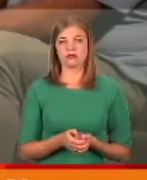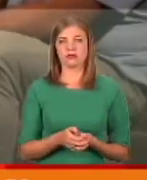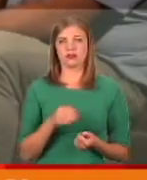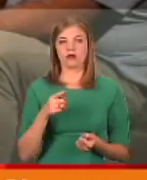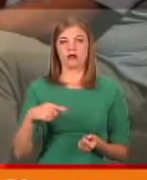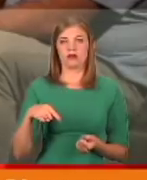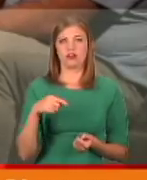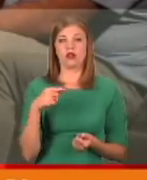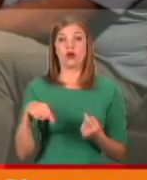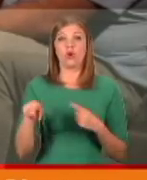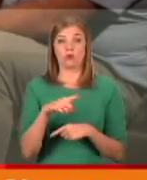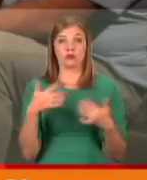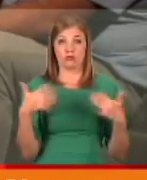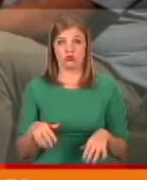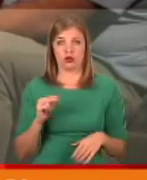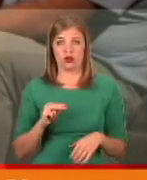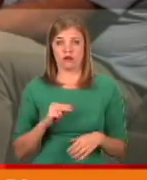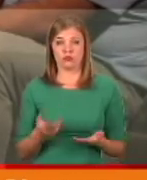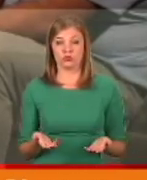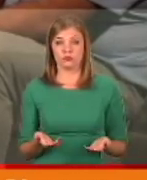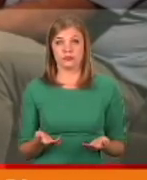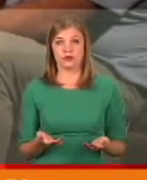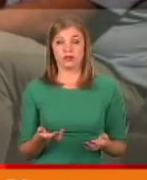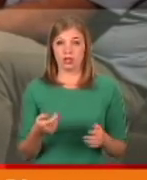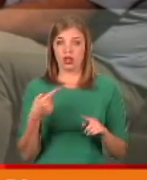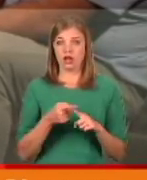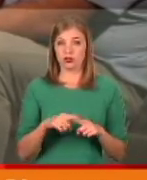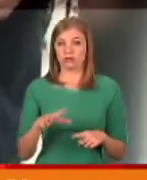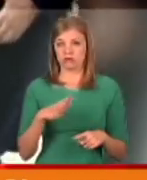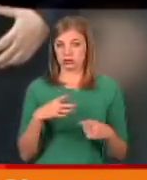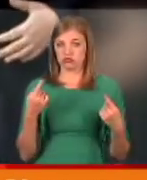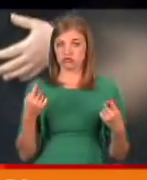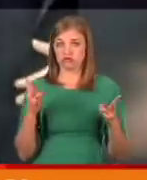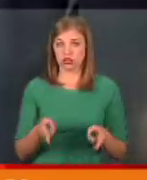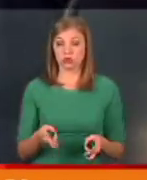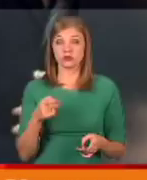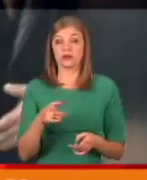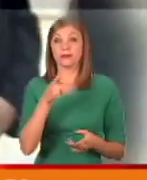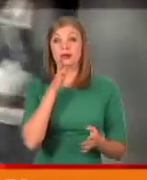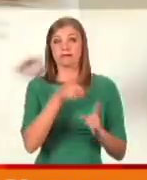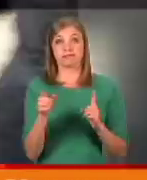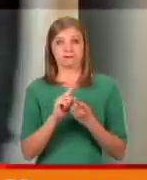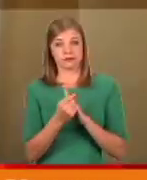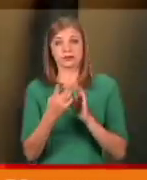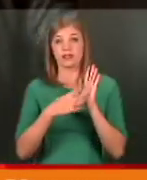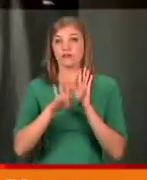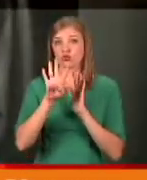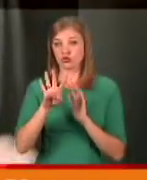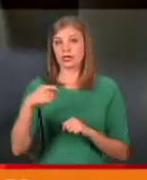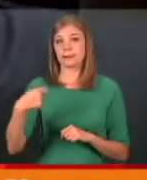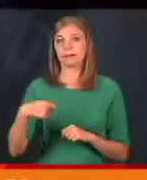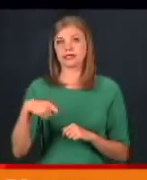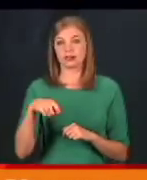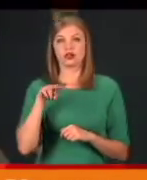Значить, вони були аристократами, вони потеряли роботу. Тобто, це була катастрофа. Підходи змінюються. 94-го